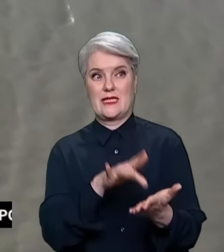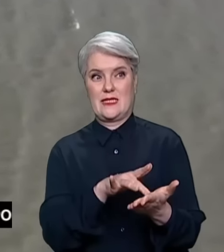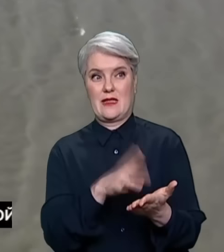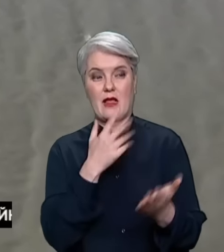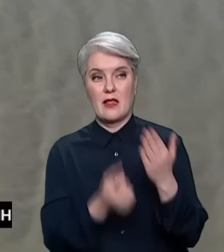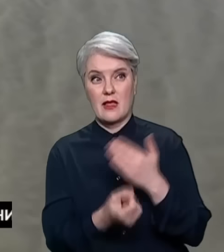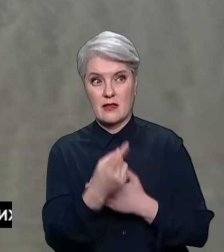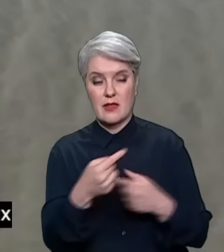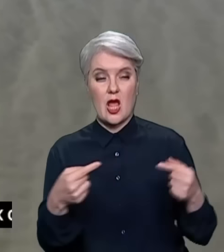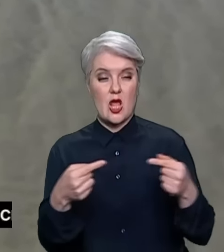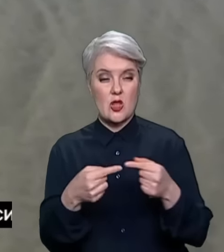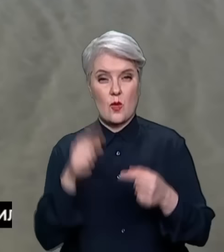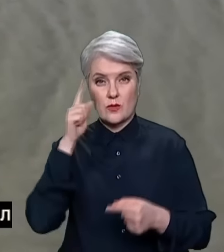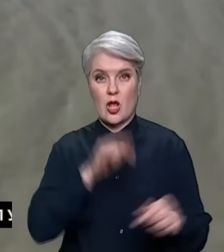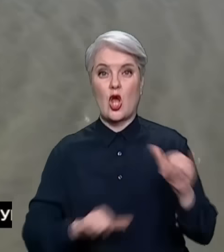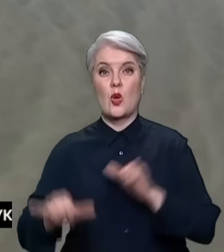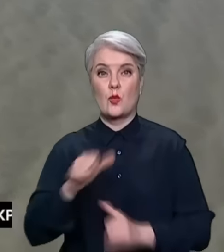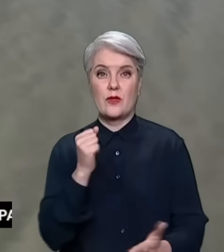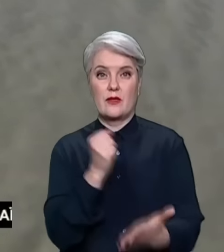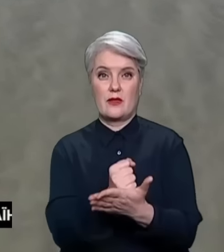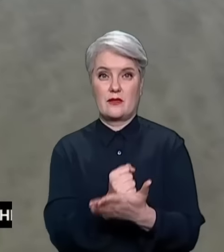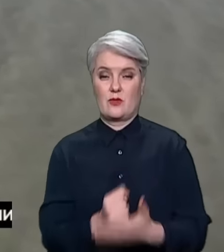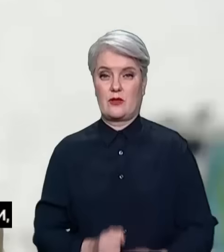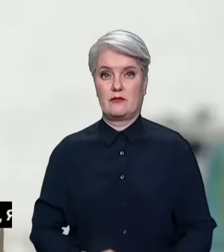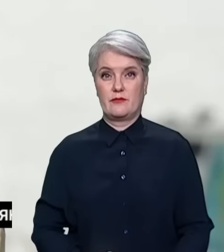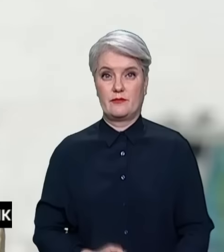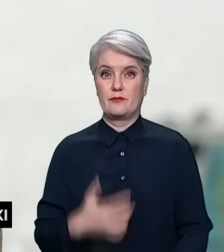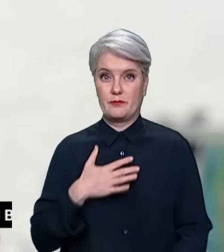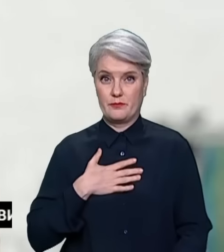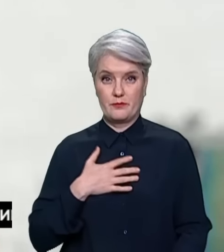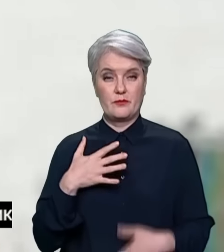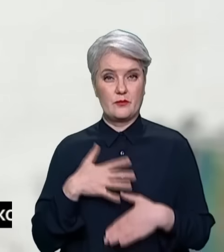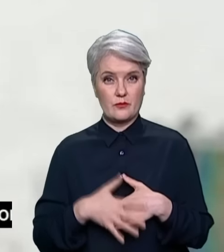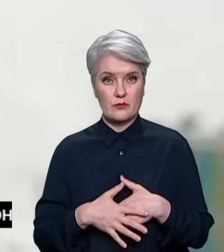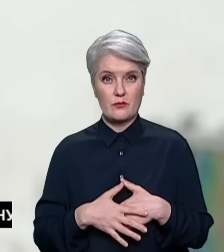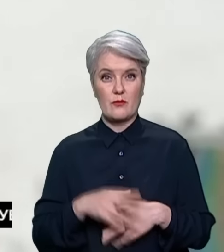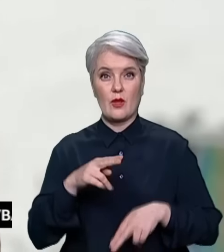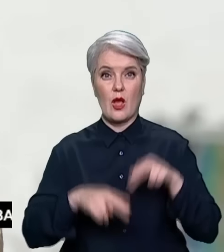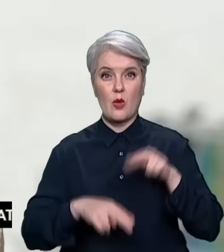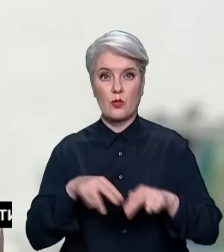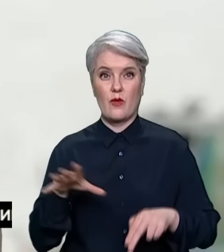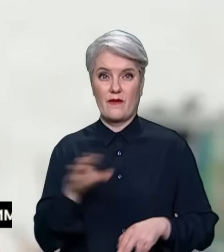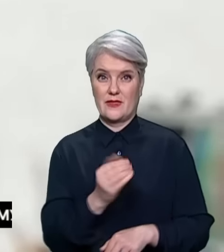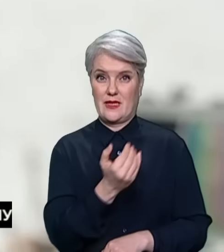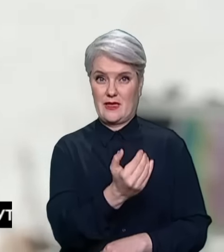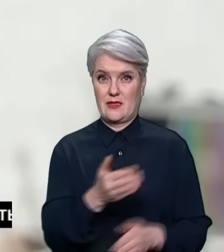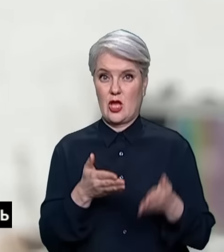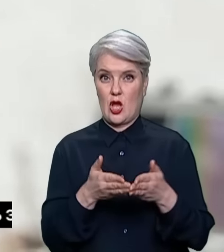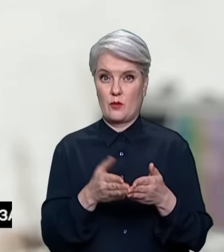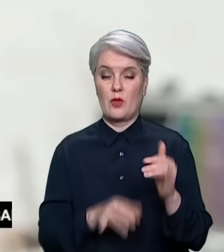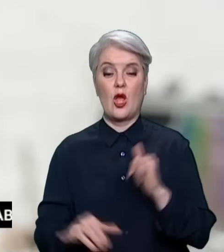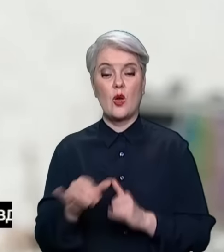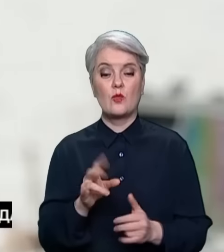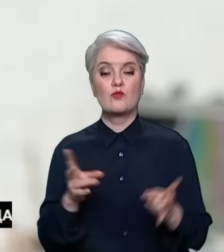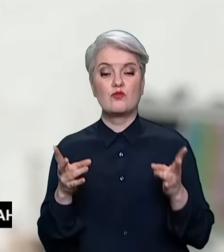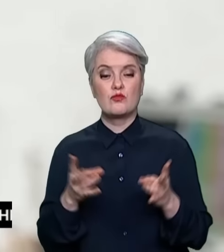з'явиться, точно знають, куди нанести удар. Ми розуміємо будову всіх їхніх кораблів, куди має